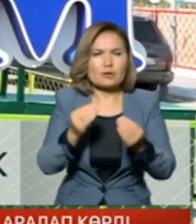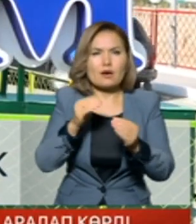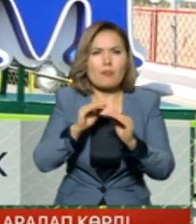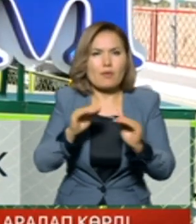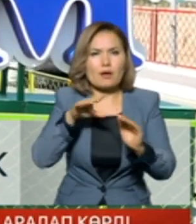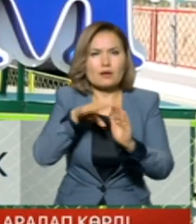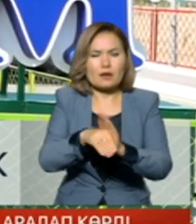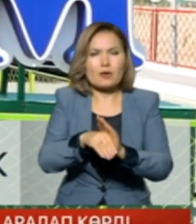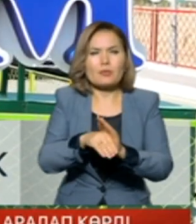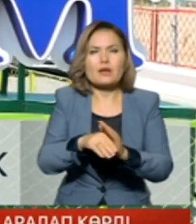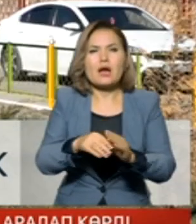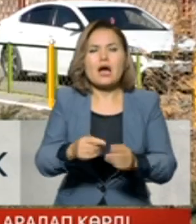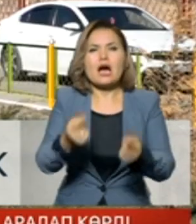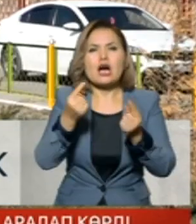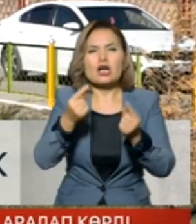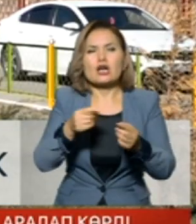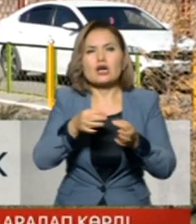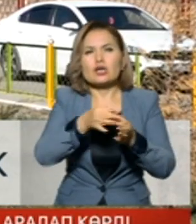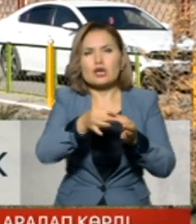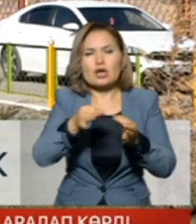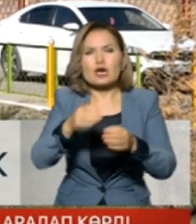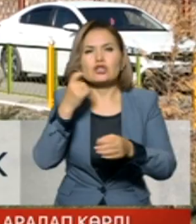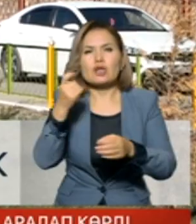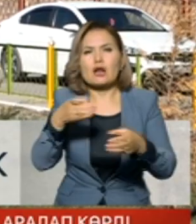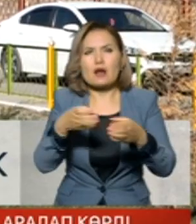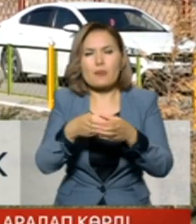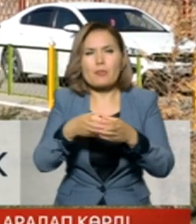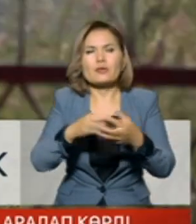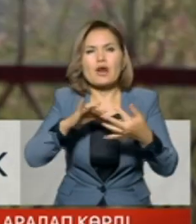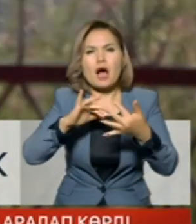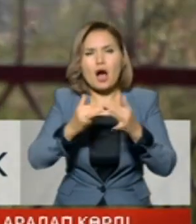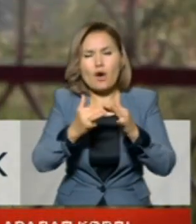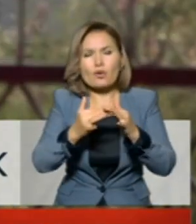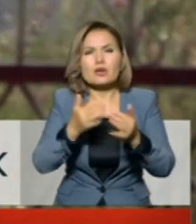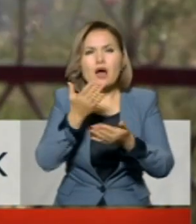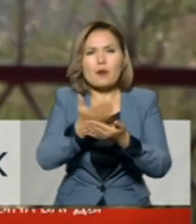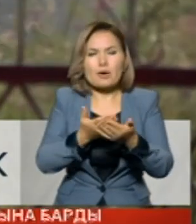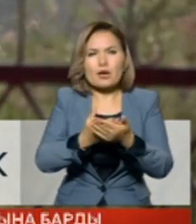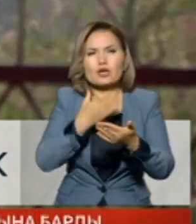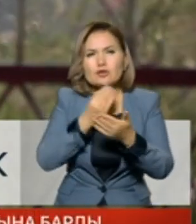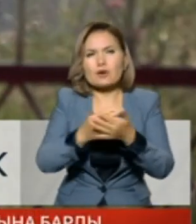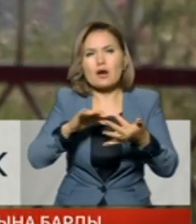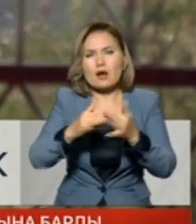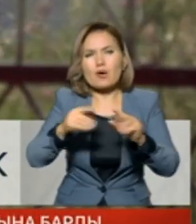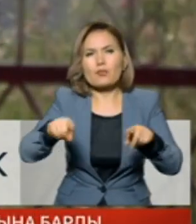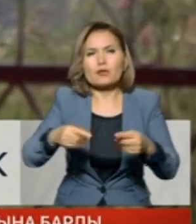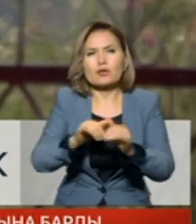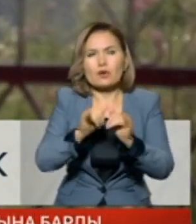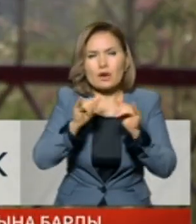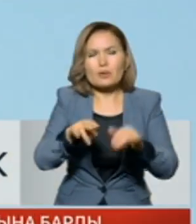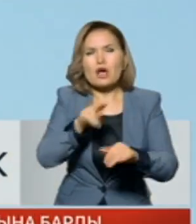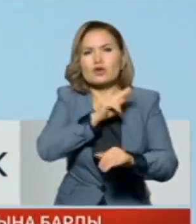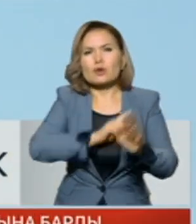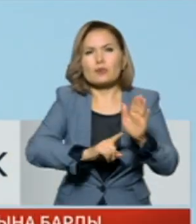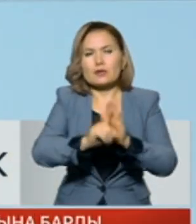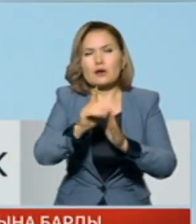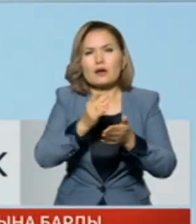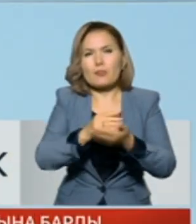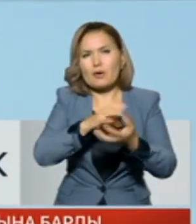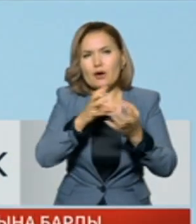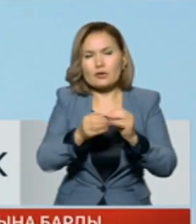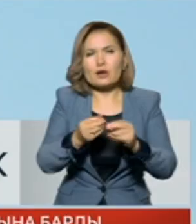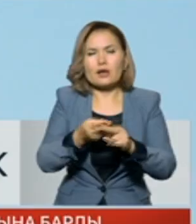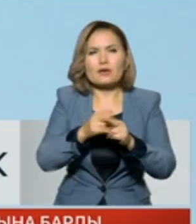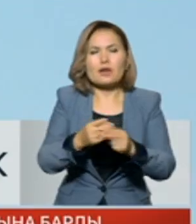жылдары аймақтағы бірнеше ірі шаруашылық Нағи Ильясов ауылын үлгі етіп, өз елді мекендерін көркейту, көгалдандыруды қолға алды. Десе де